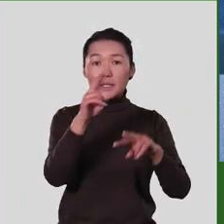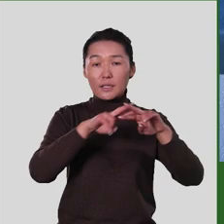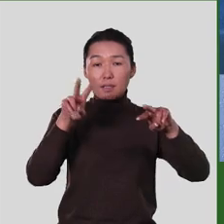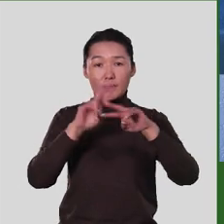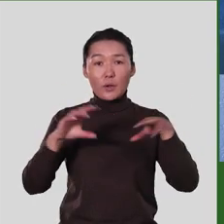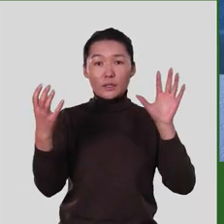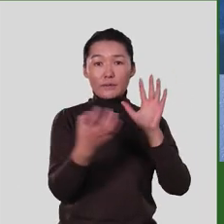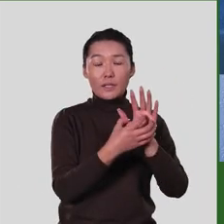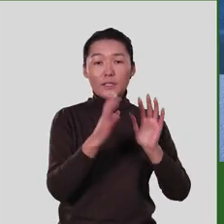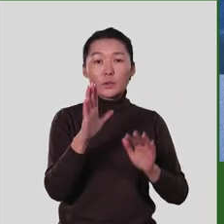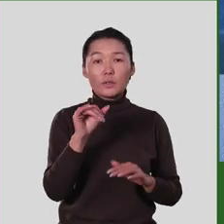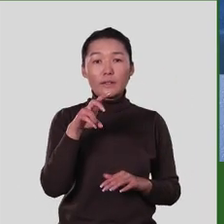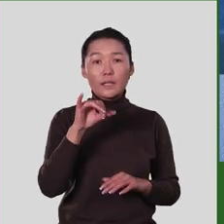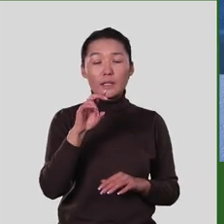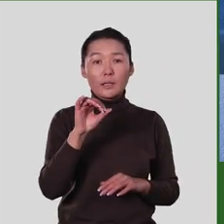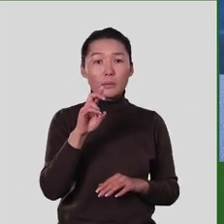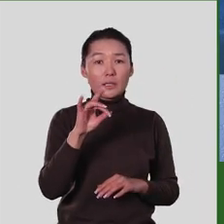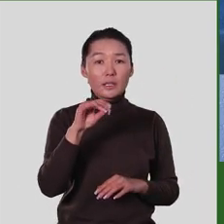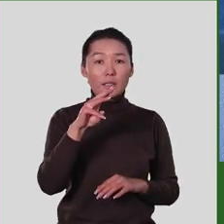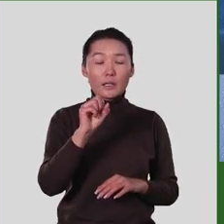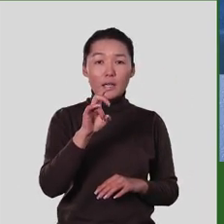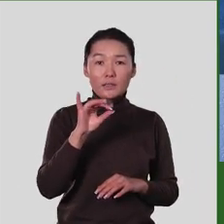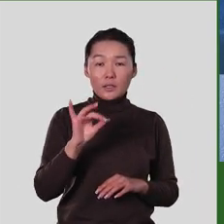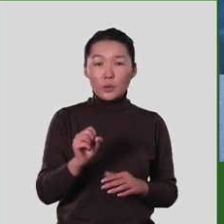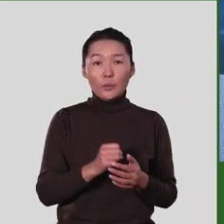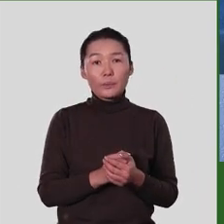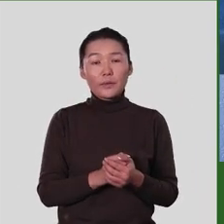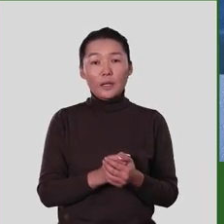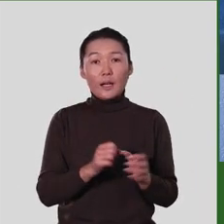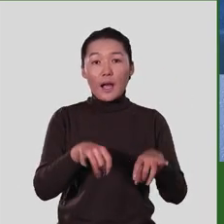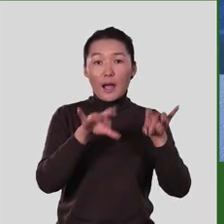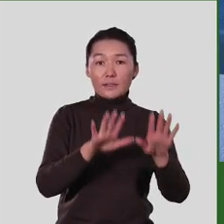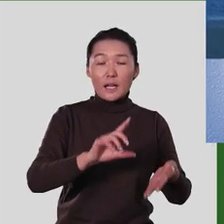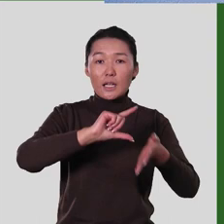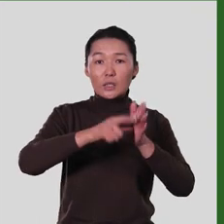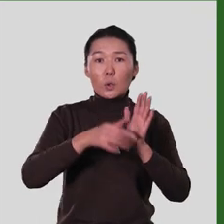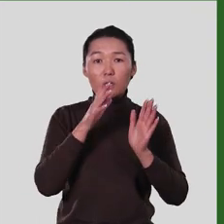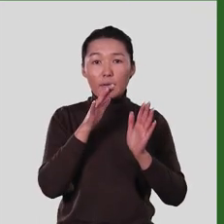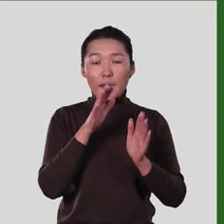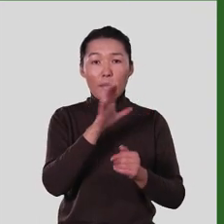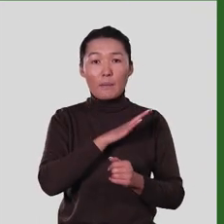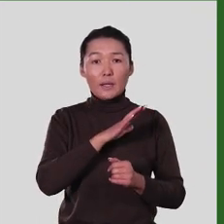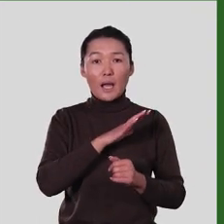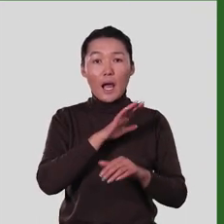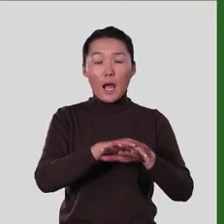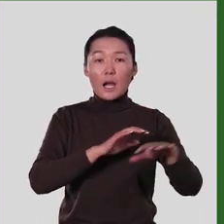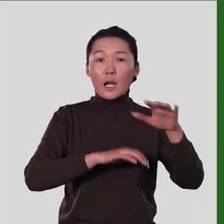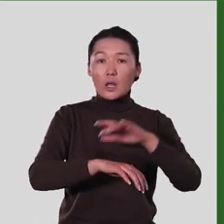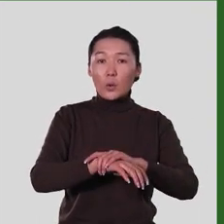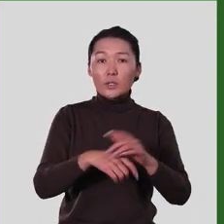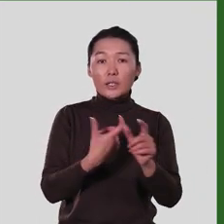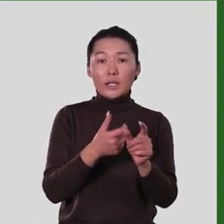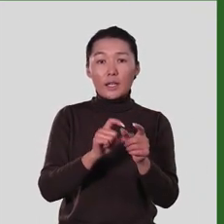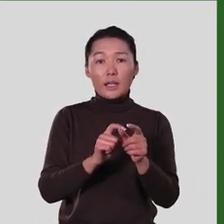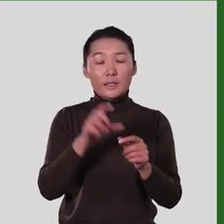символизирует Великобританию. Австралия долгое время была колонией этой страны. В